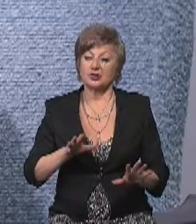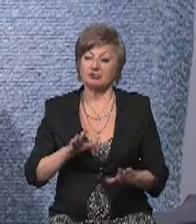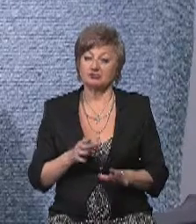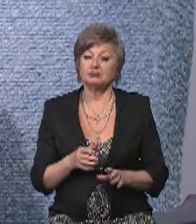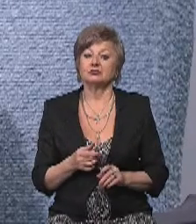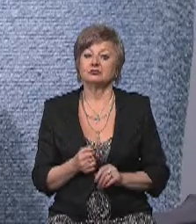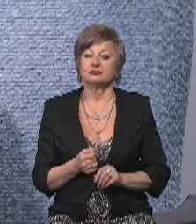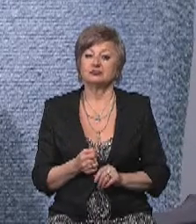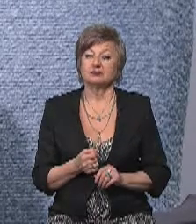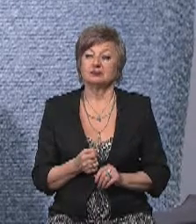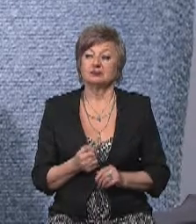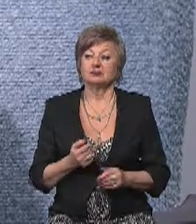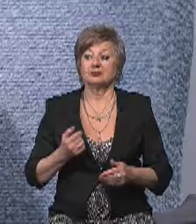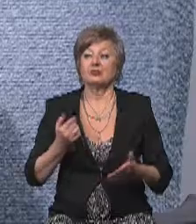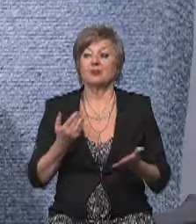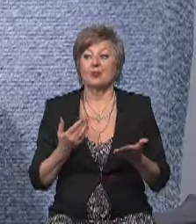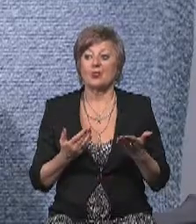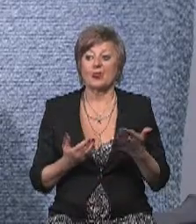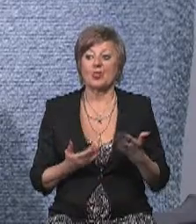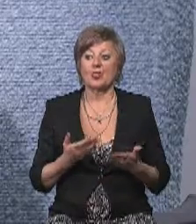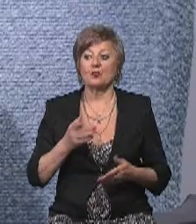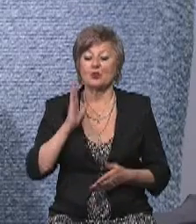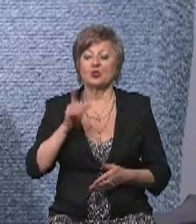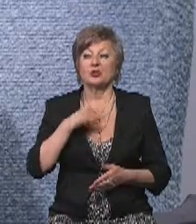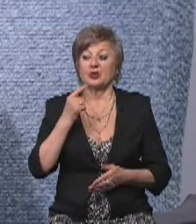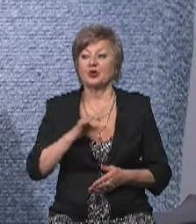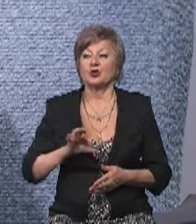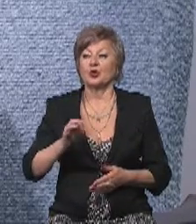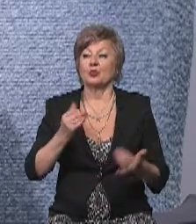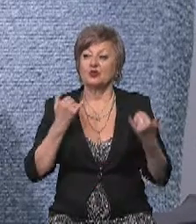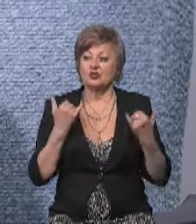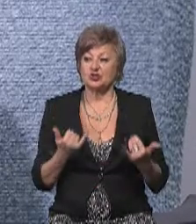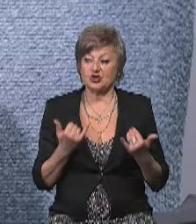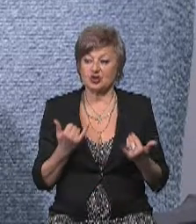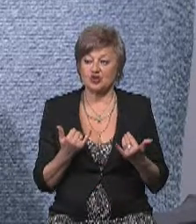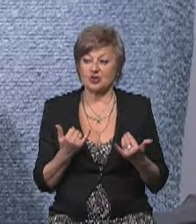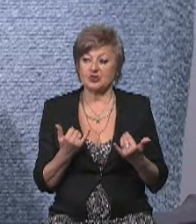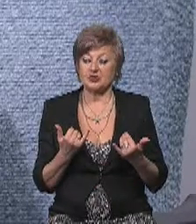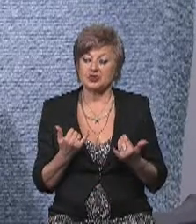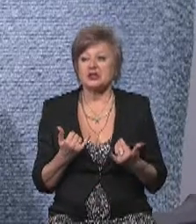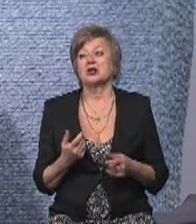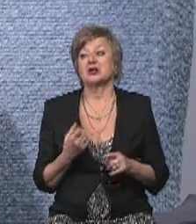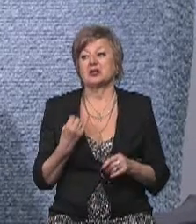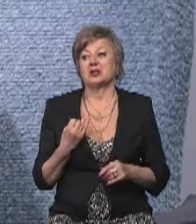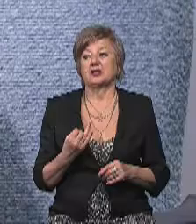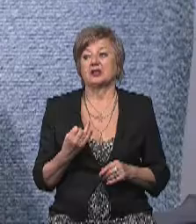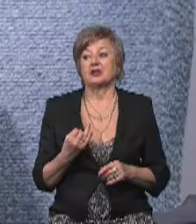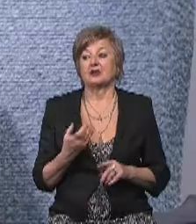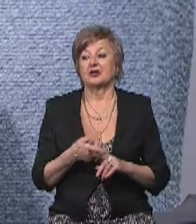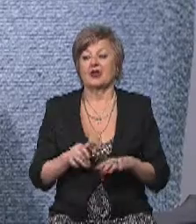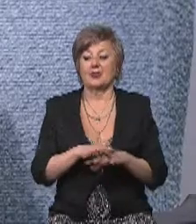переобрана. Найдоречніше говорити про це виглядає із істориком і